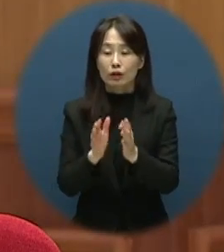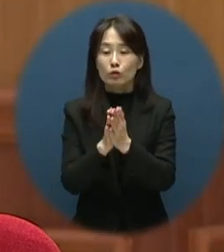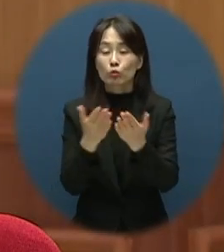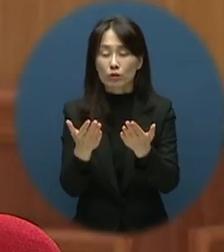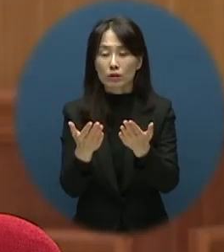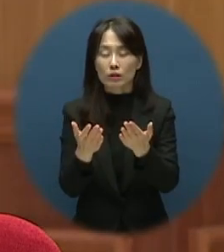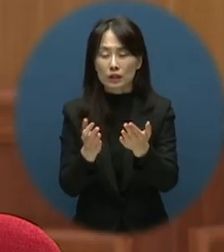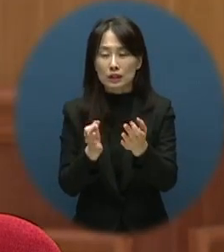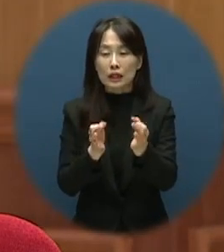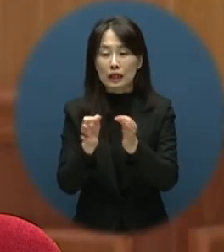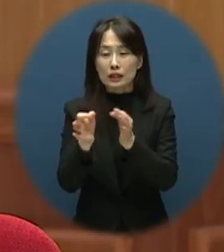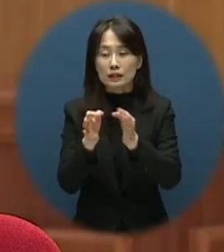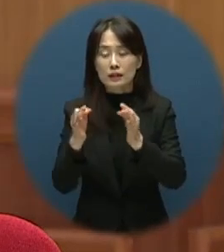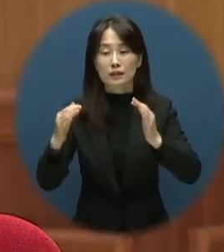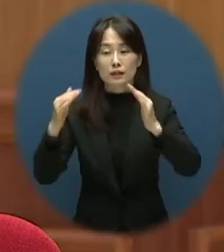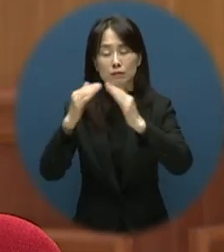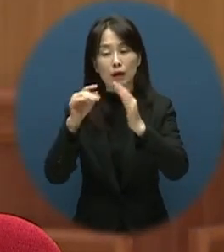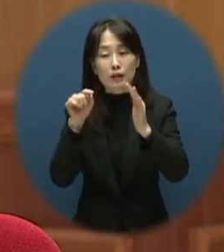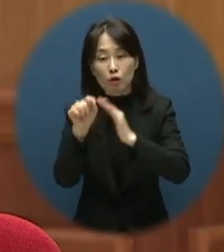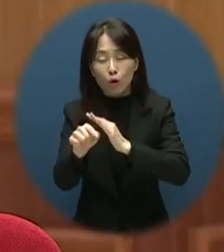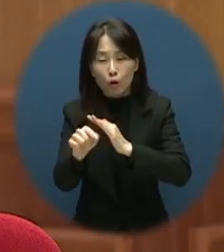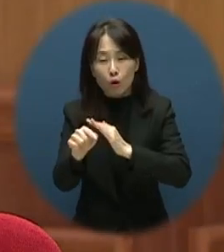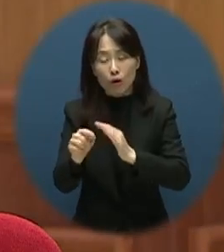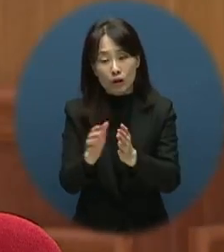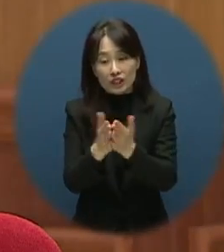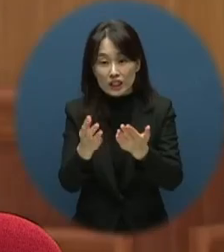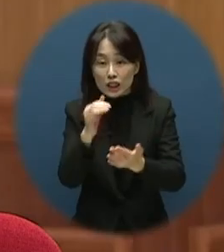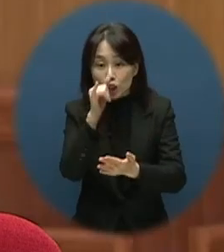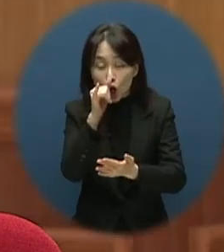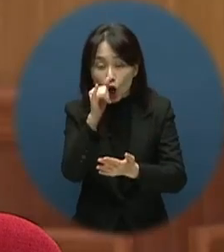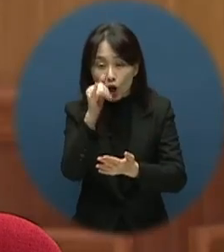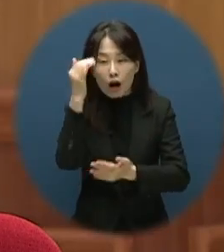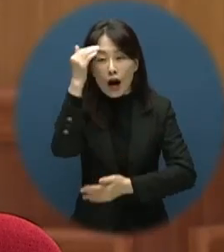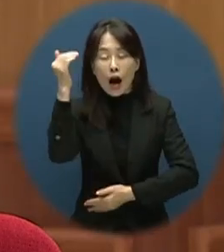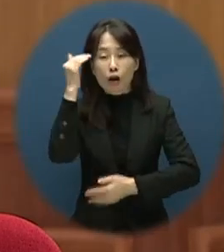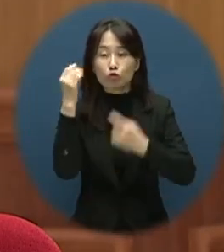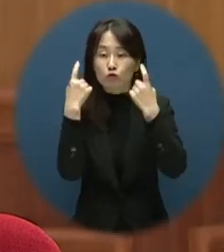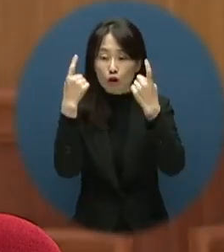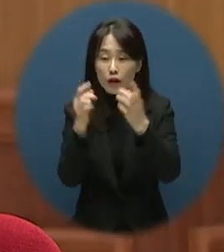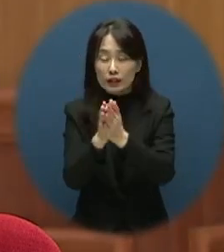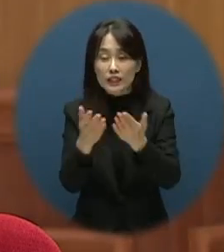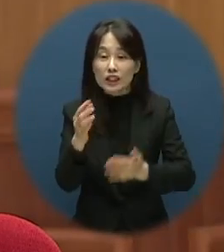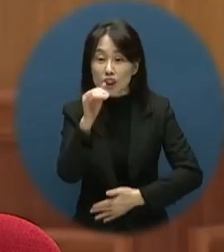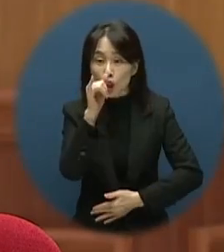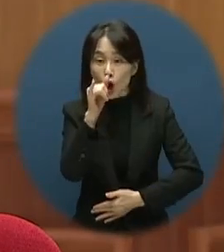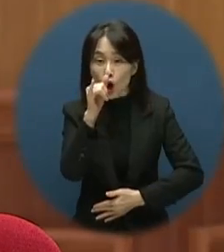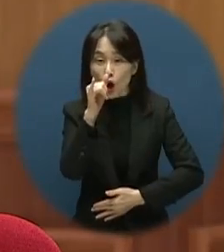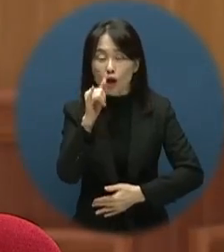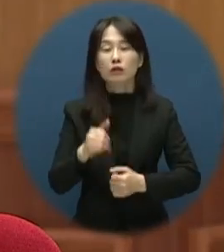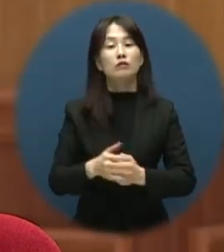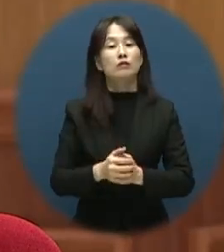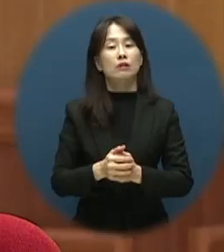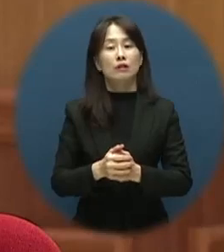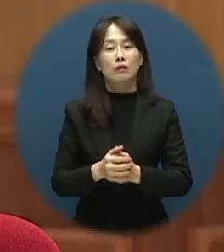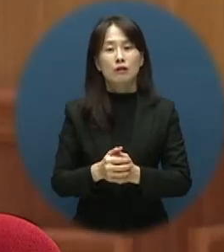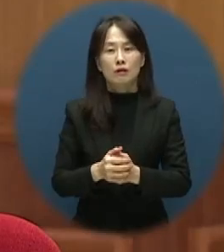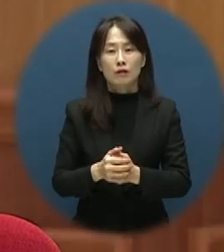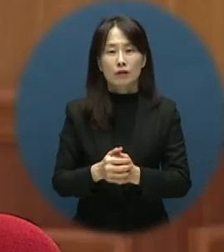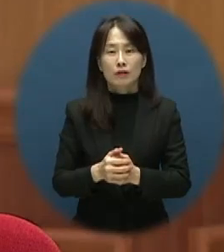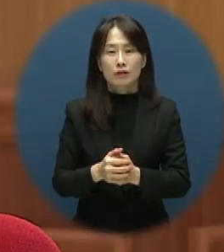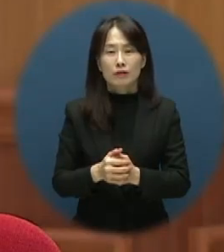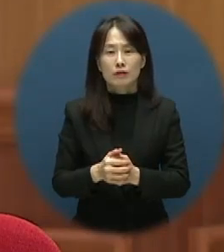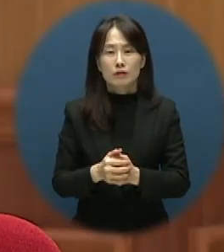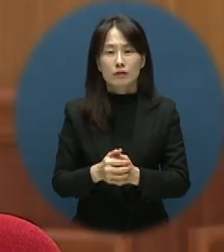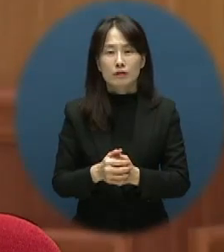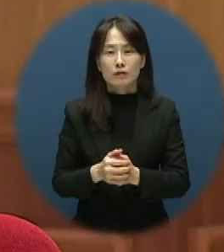가서 그런 책 있냐, 뭐 큰 책 끊어가지고 큰 책, 거의 모든 책자 다 들어있는